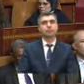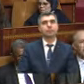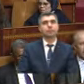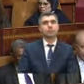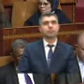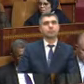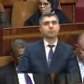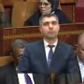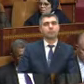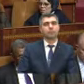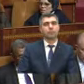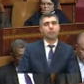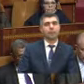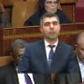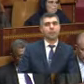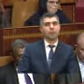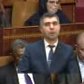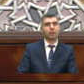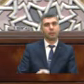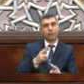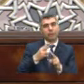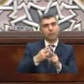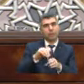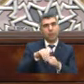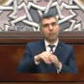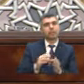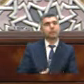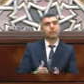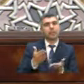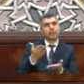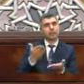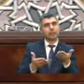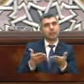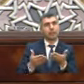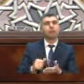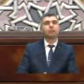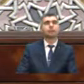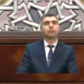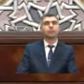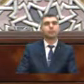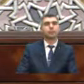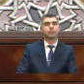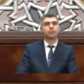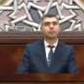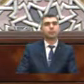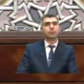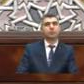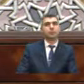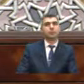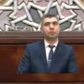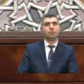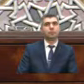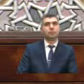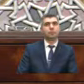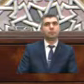الكلمة الآن باسم الفريق الاستقلالي للوحدة والتعادلية السيد